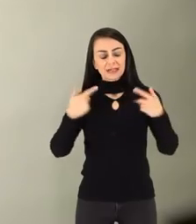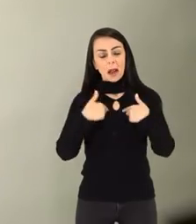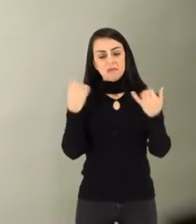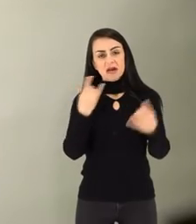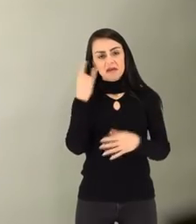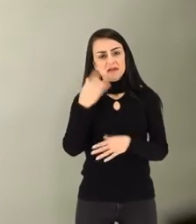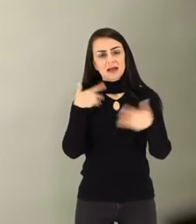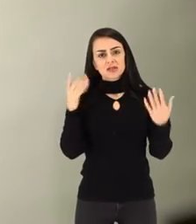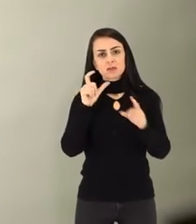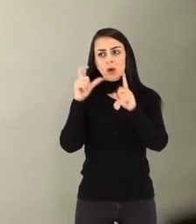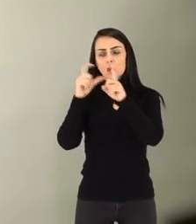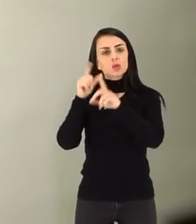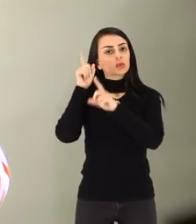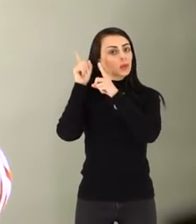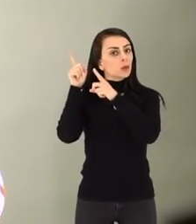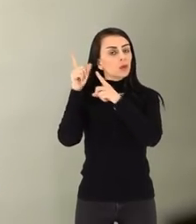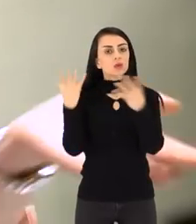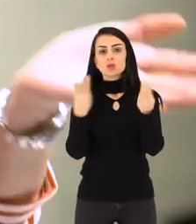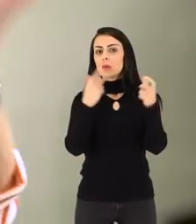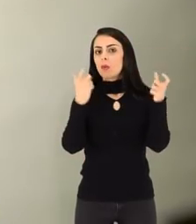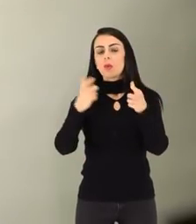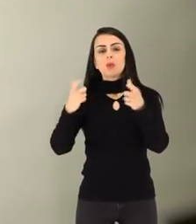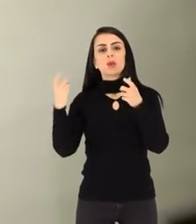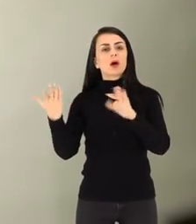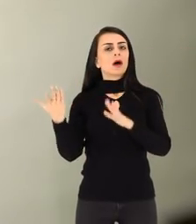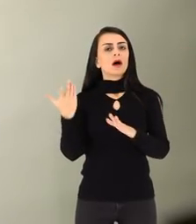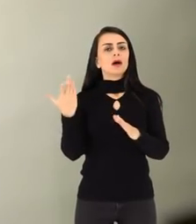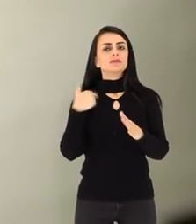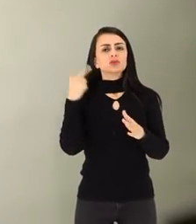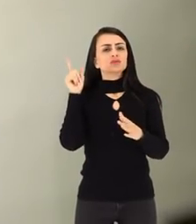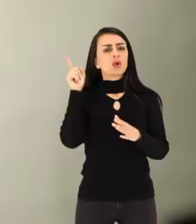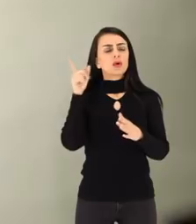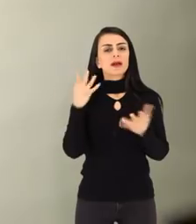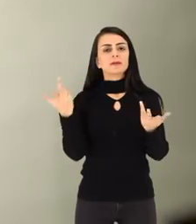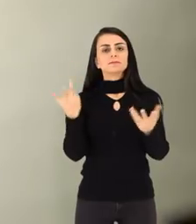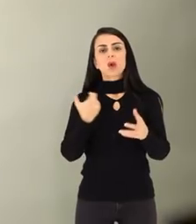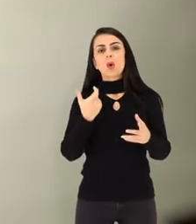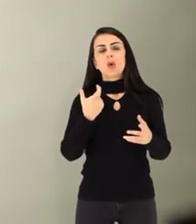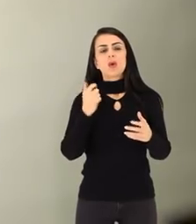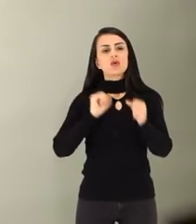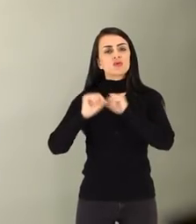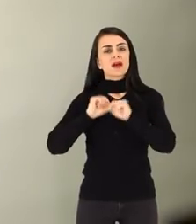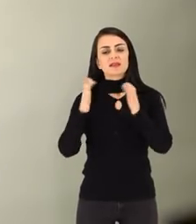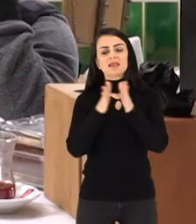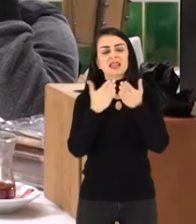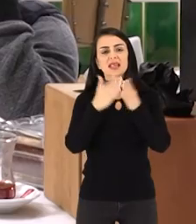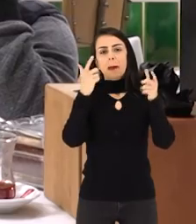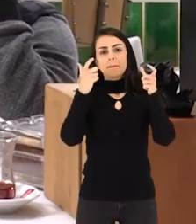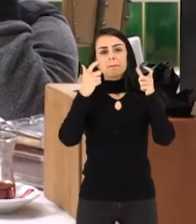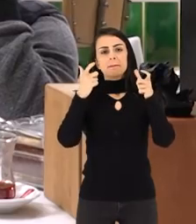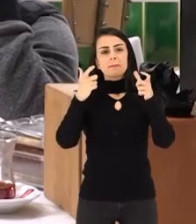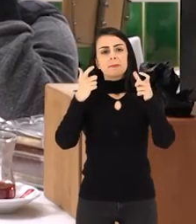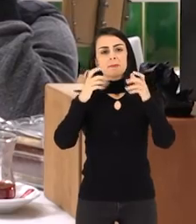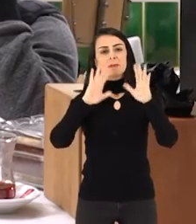falan işte doğu tarafında birçok yer. Oraya oralara da şeyle gitmiştim ben. O dedim ya kitap fuarları falan yapıyorduk.